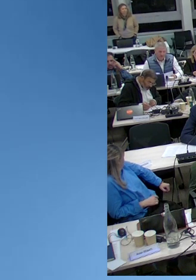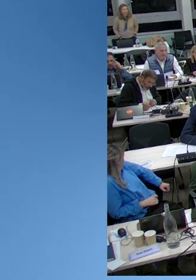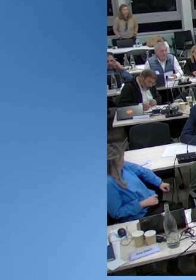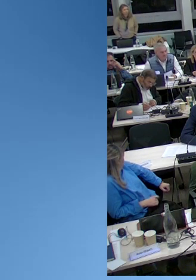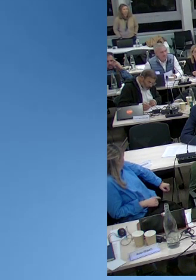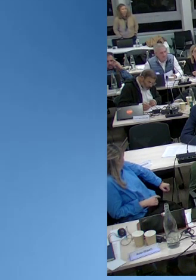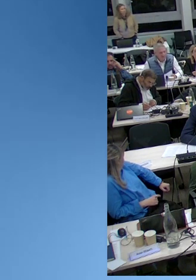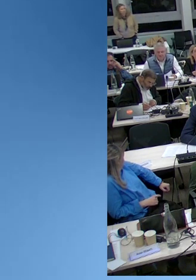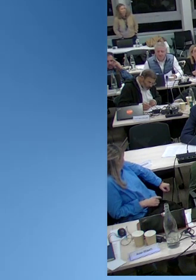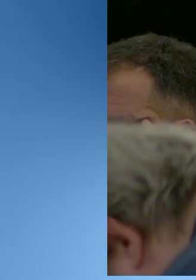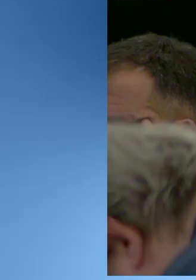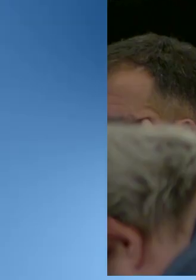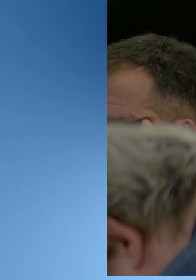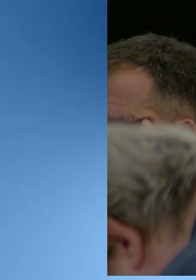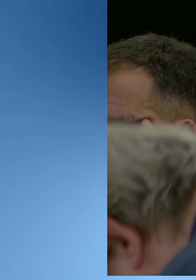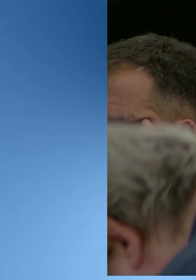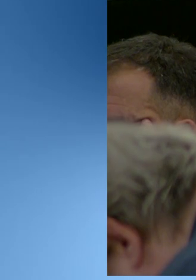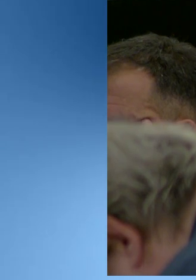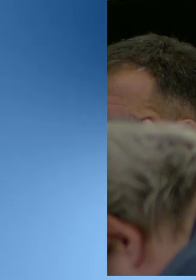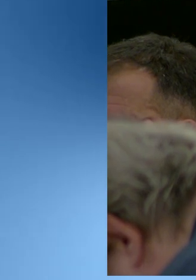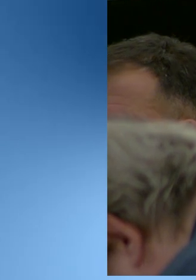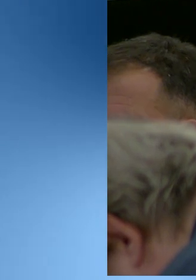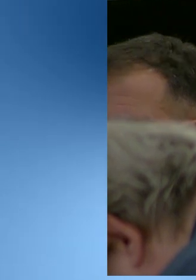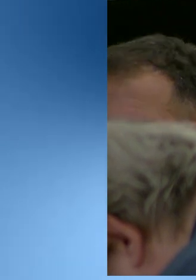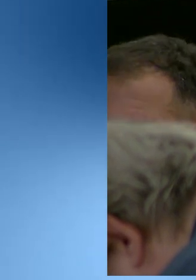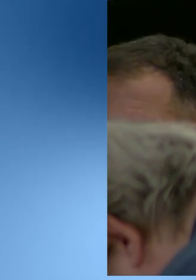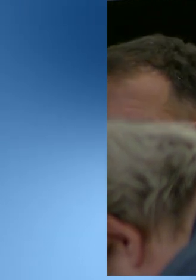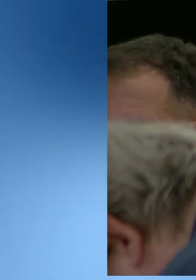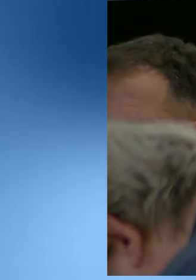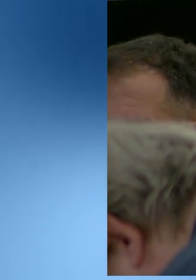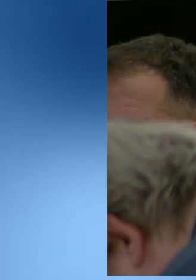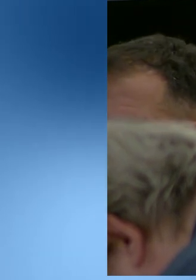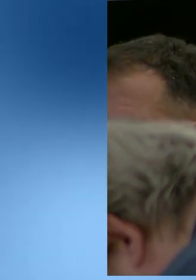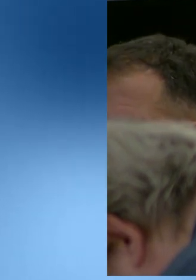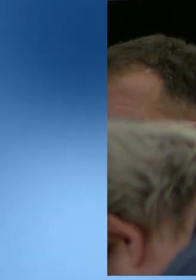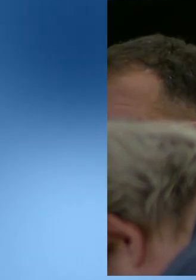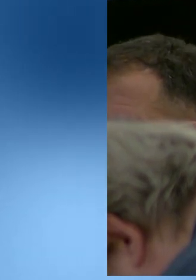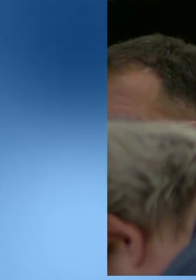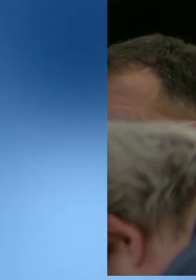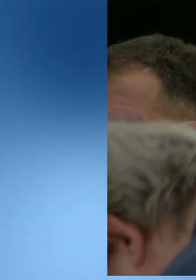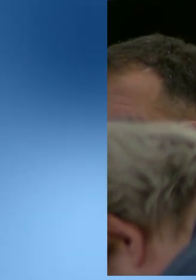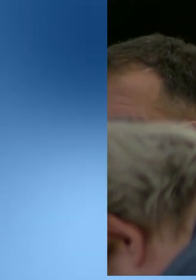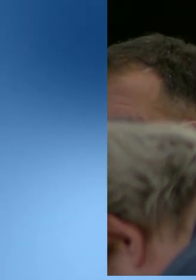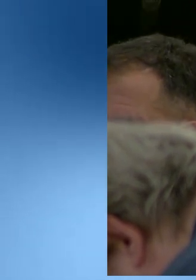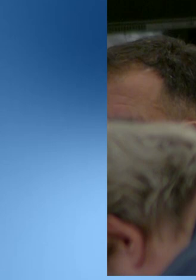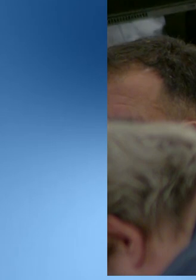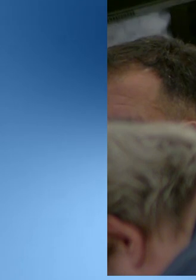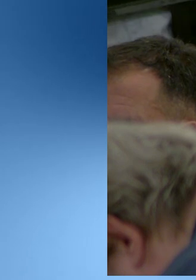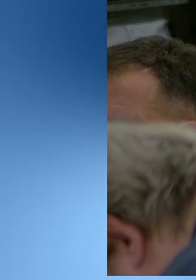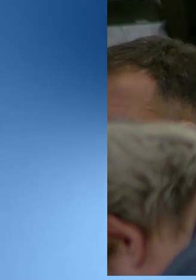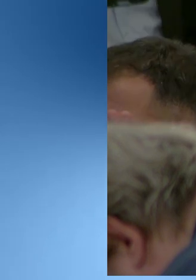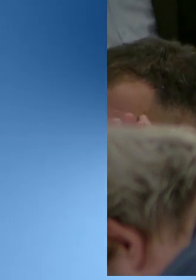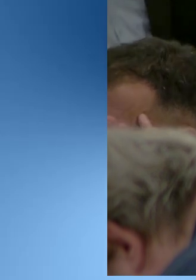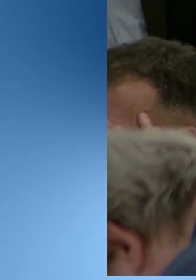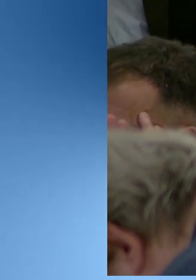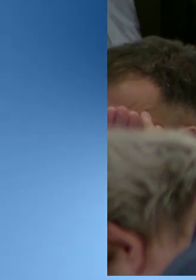enfin quand même la réhabilitation de la ville- Neuve l'art de faire et de défaire puis de refaire euh il s'agit ici vous avez plusieurs